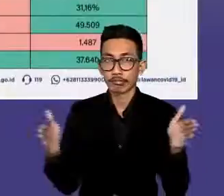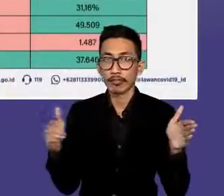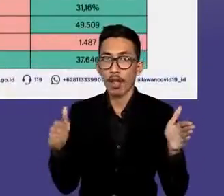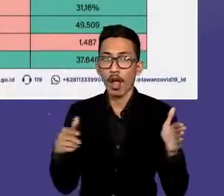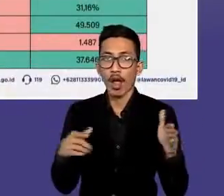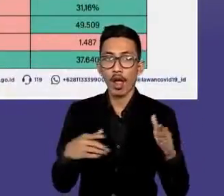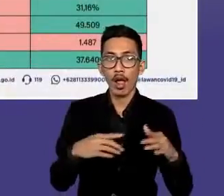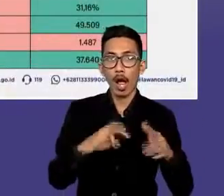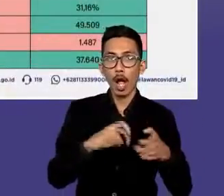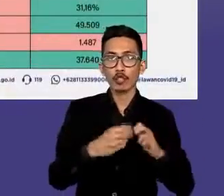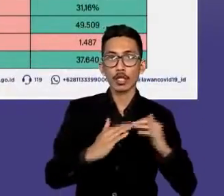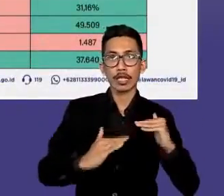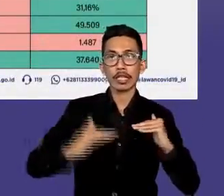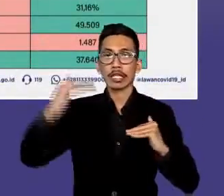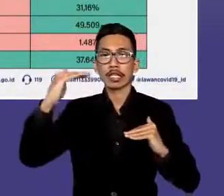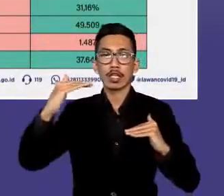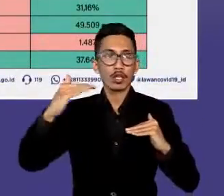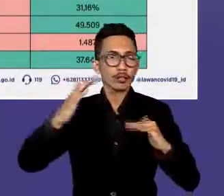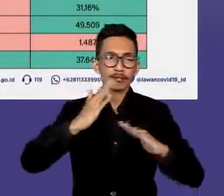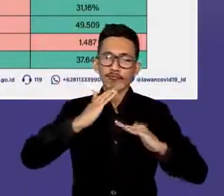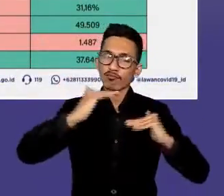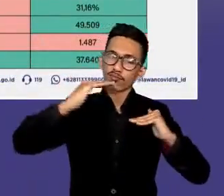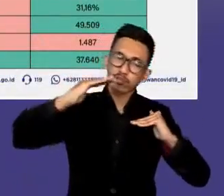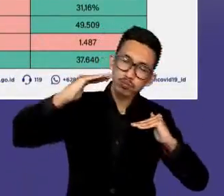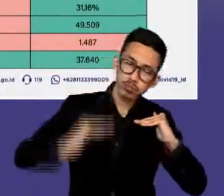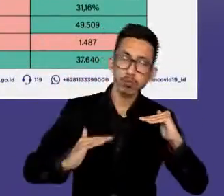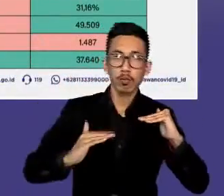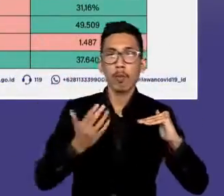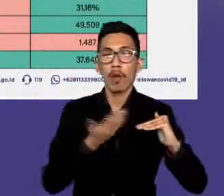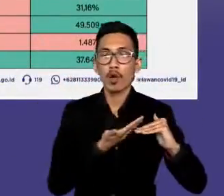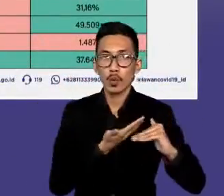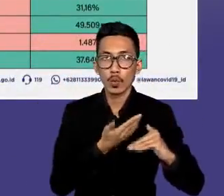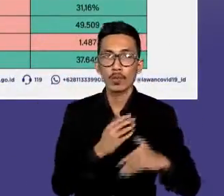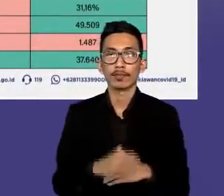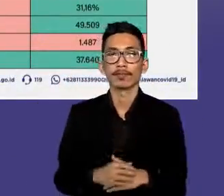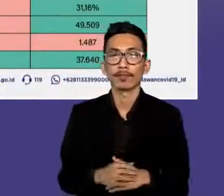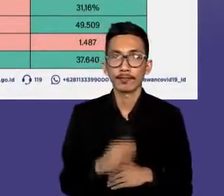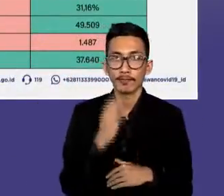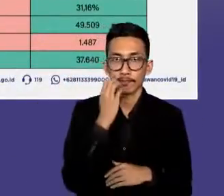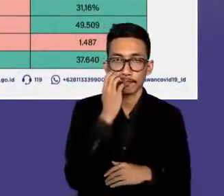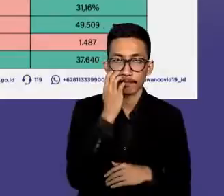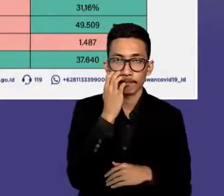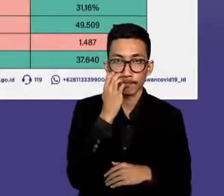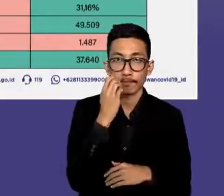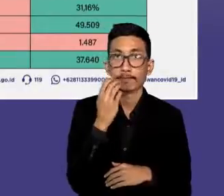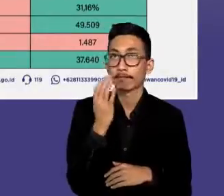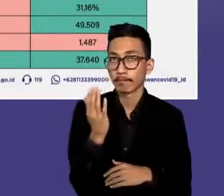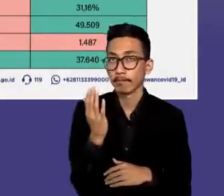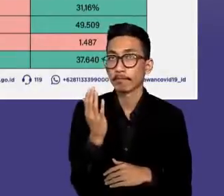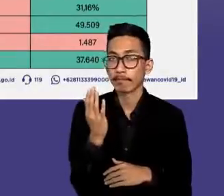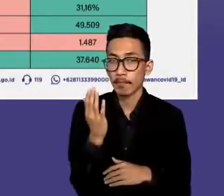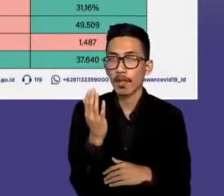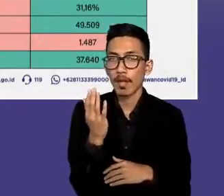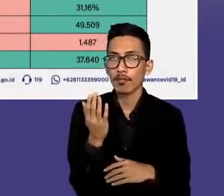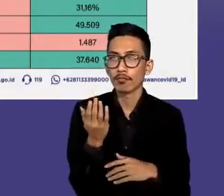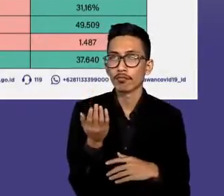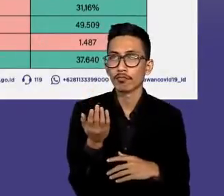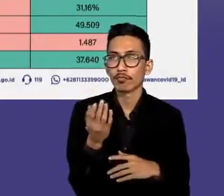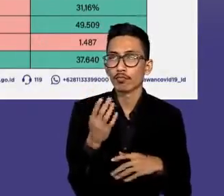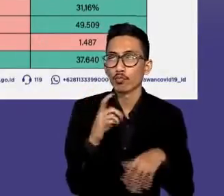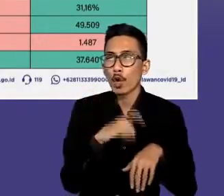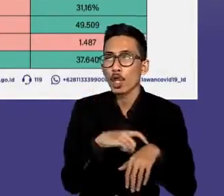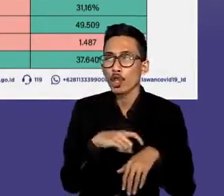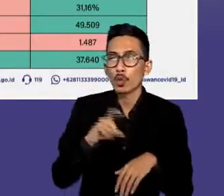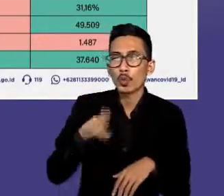kenaikan kasus yang tinggi demi melindungi masyarakat Hai seperti yang pernah saya sampaikan perlu waktu setidaknya